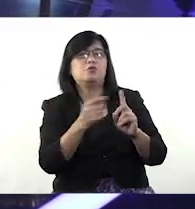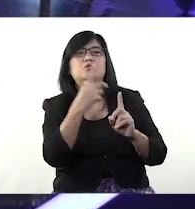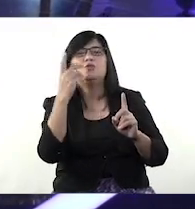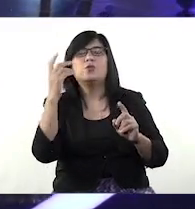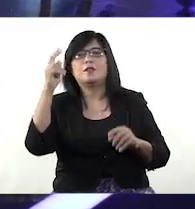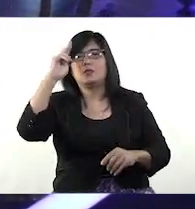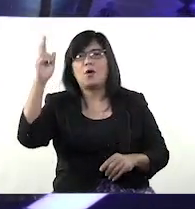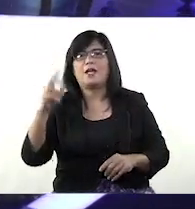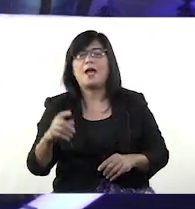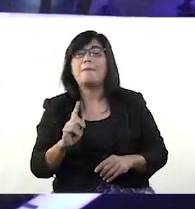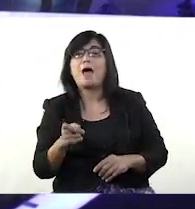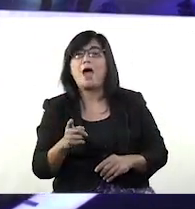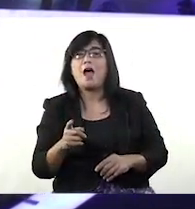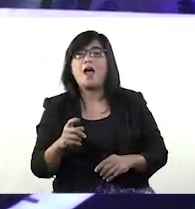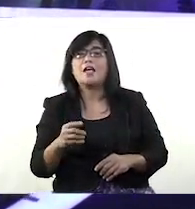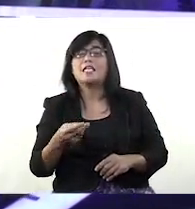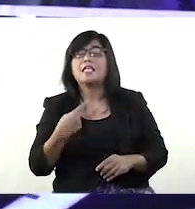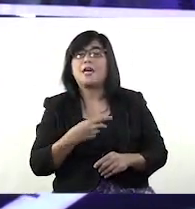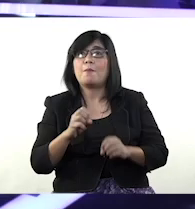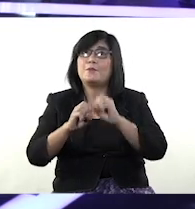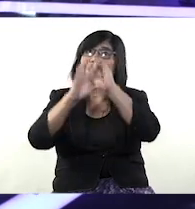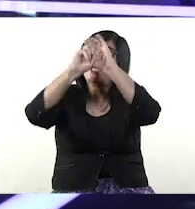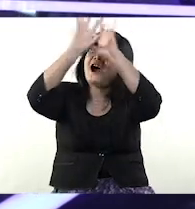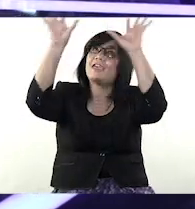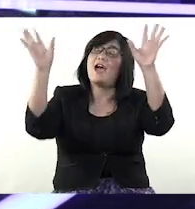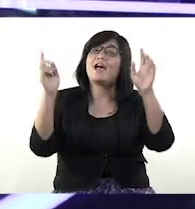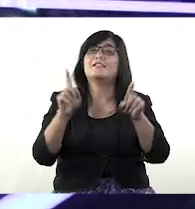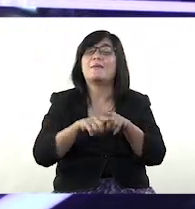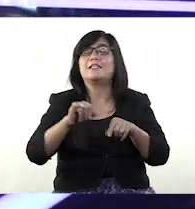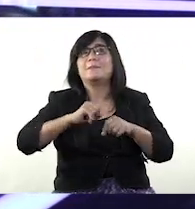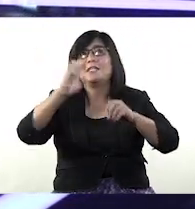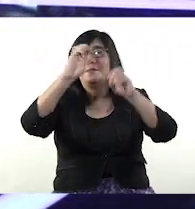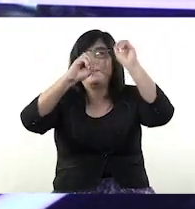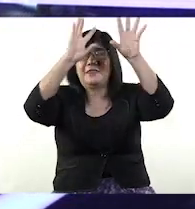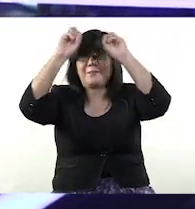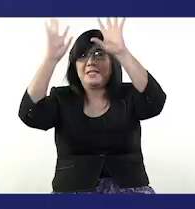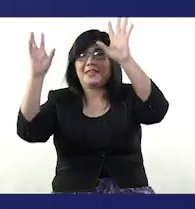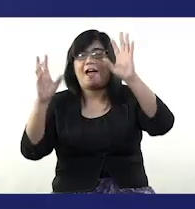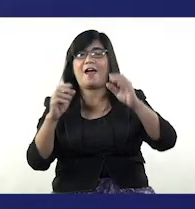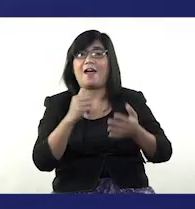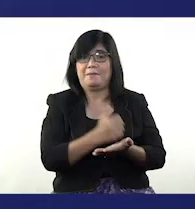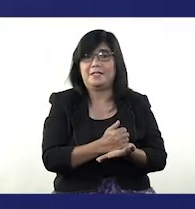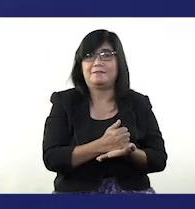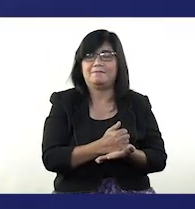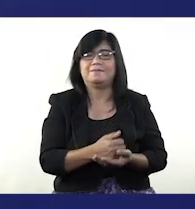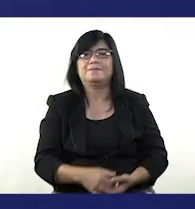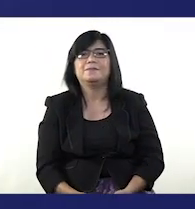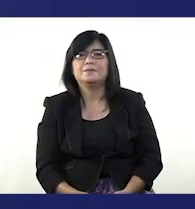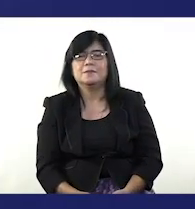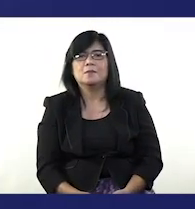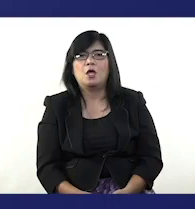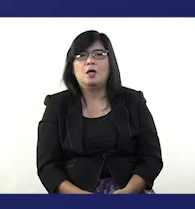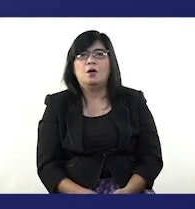bintang-bintang di dunia ini wow Haleluya bright selanjutnya saya pelajari Hai untuk